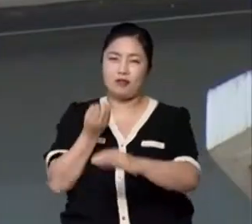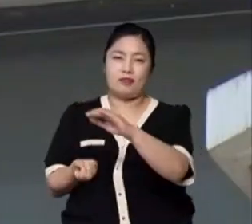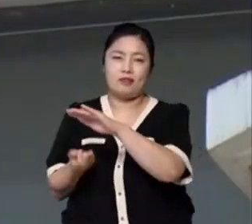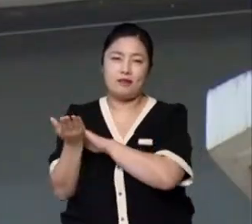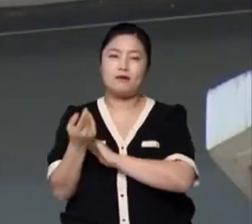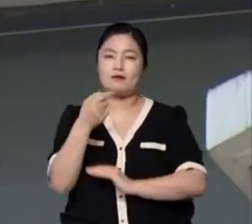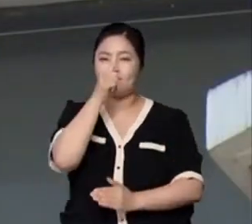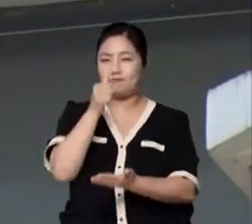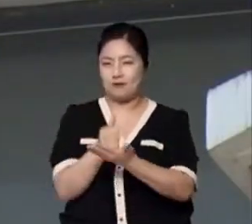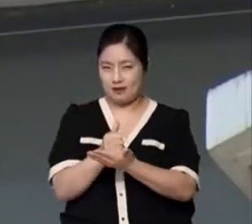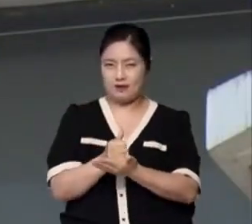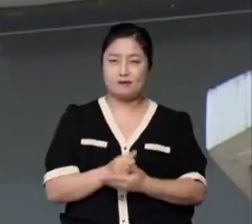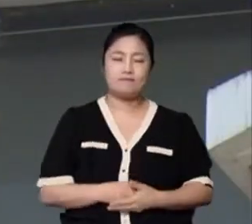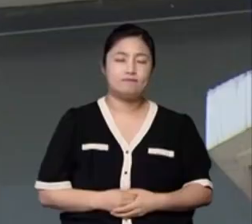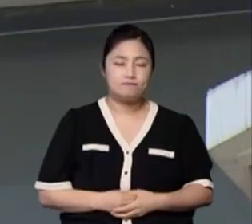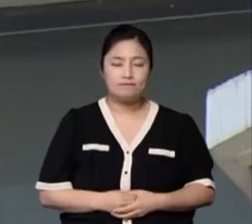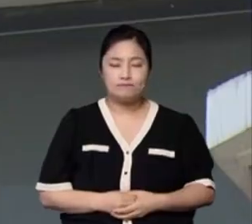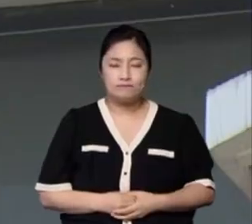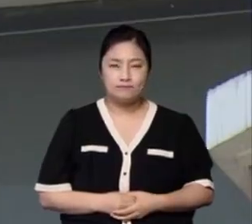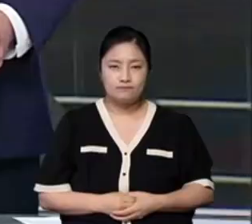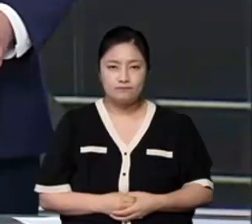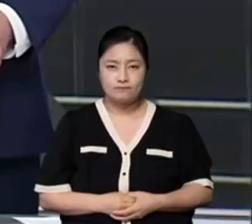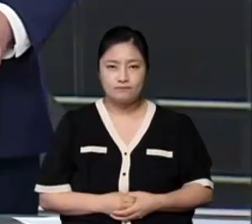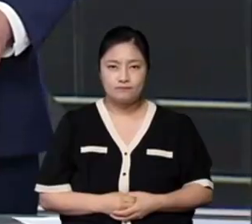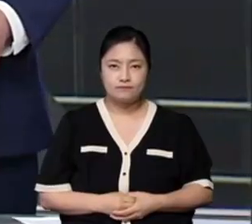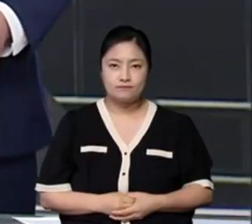의혹을 수사하고 있습니다.